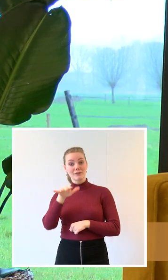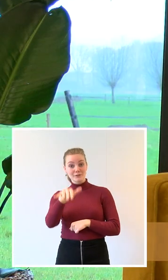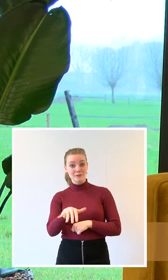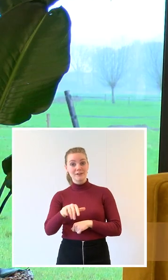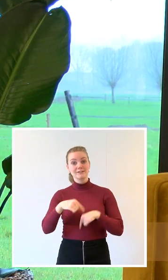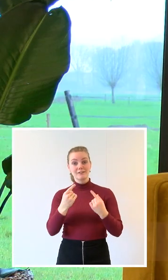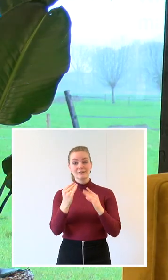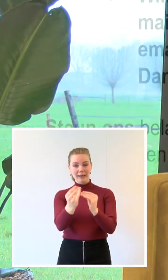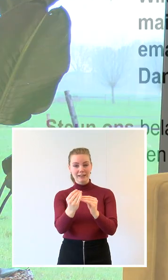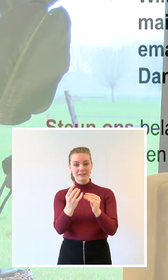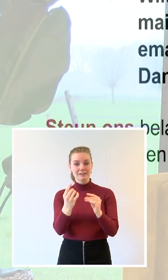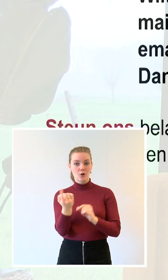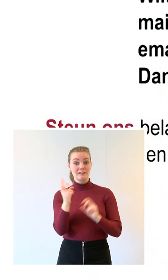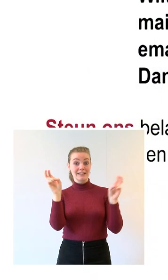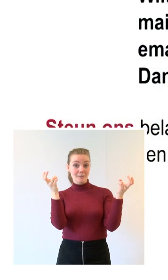zijn.